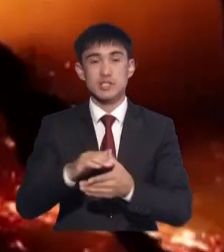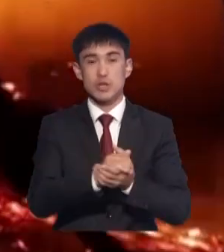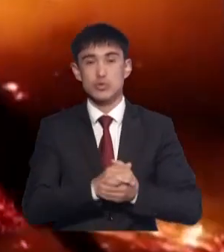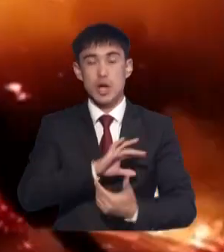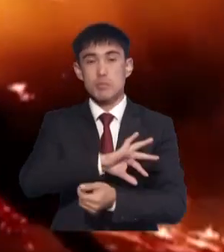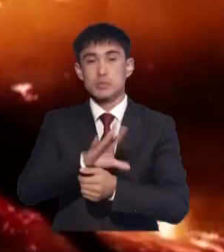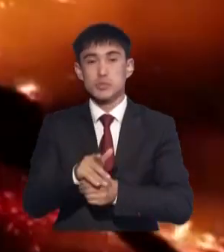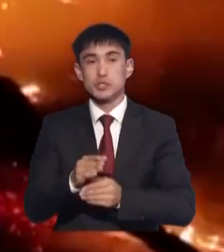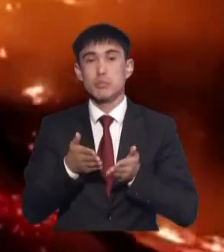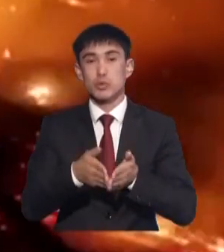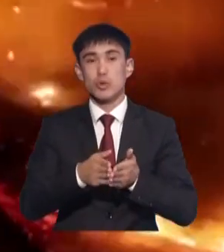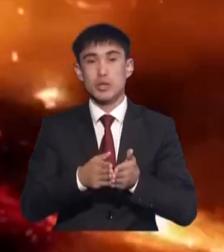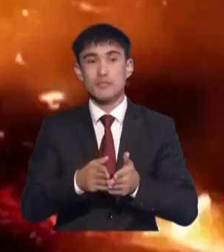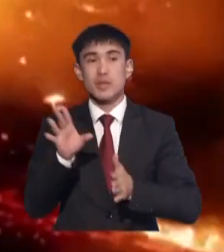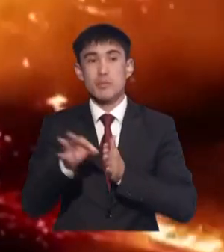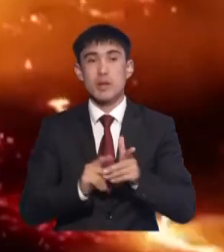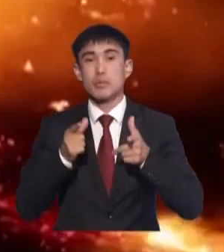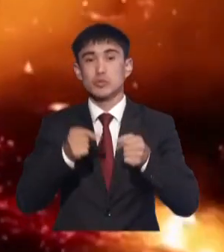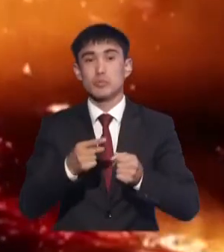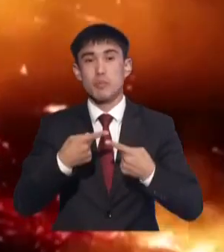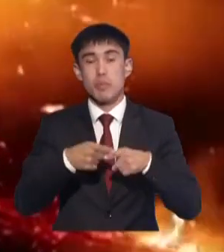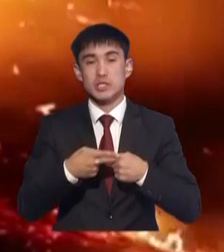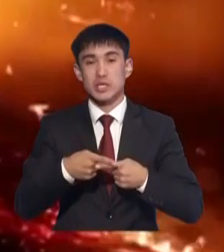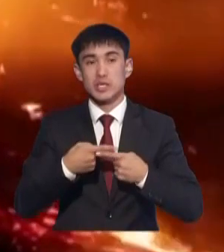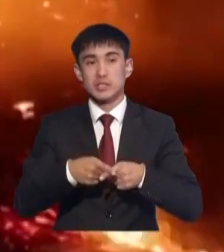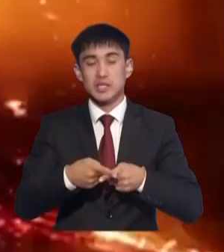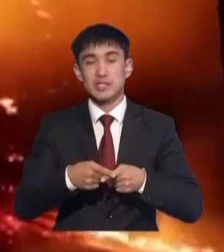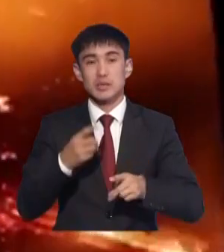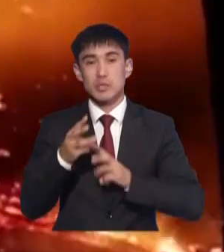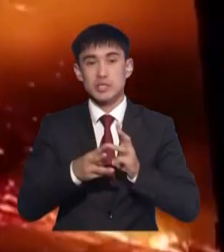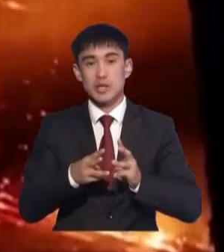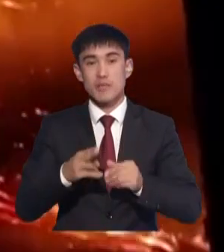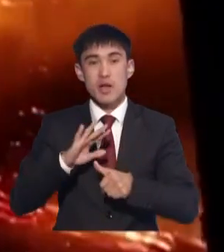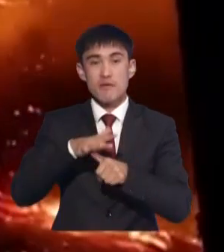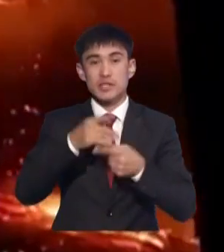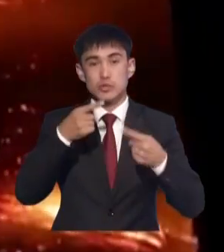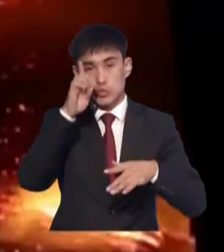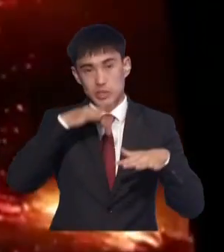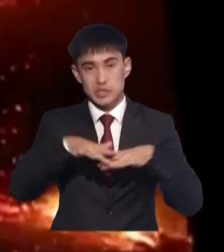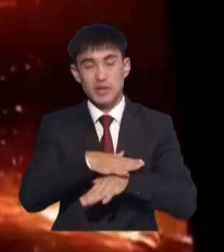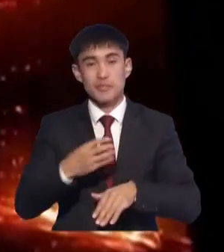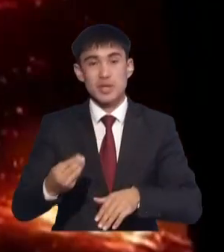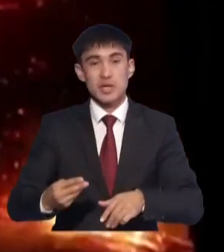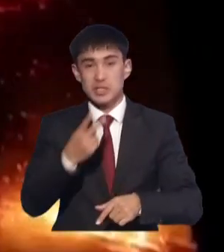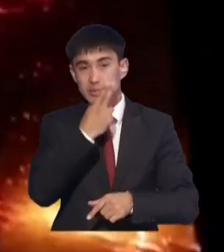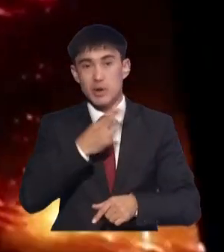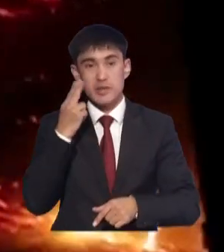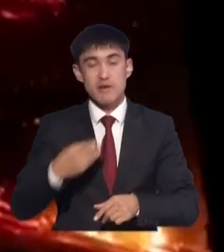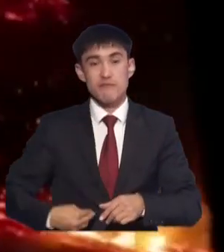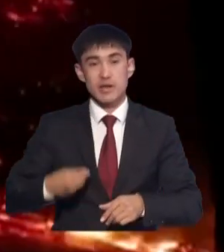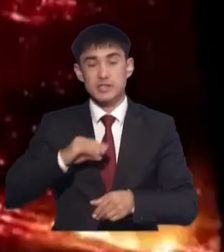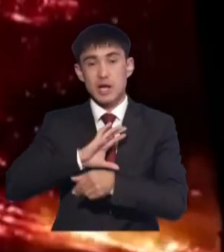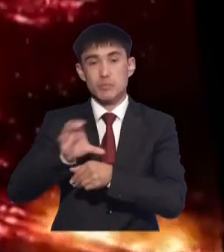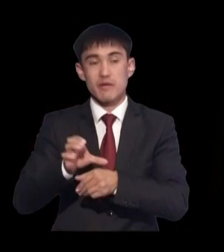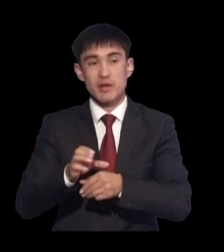обеспечит Португалии немедленное поступление пожарной техники, включая авиацию из других стран. Испания и Франция уже направили